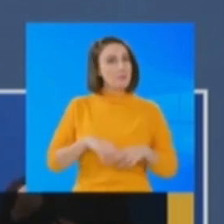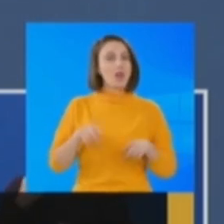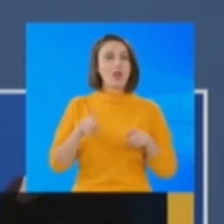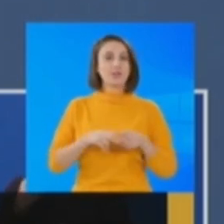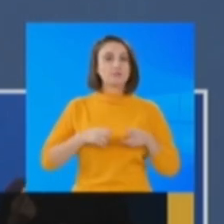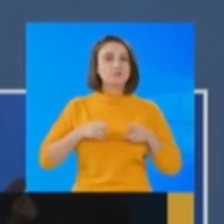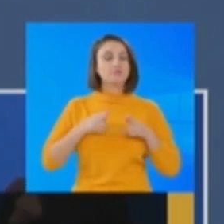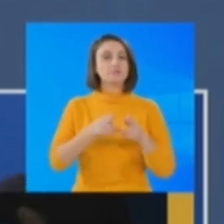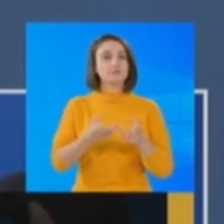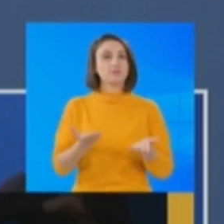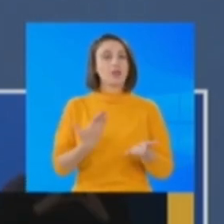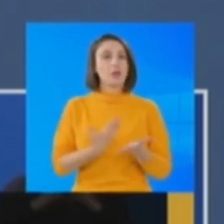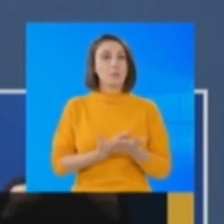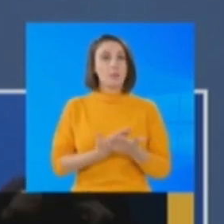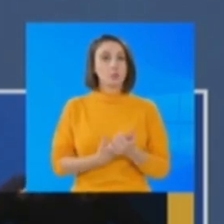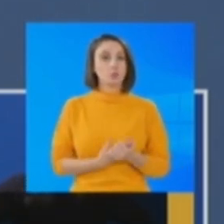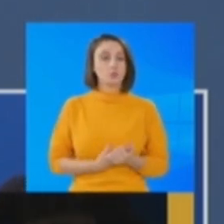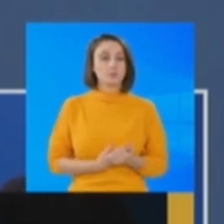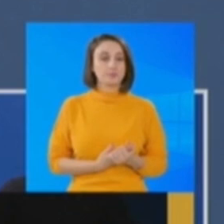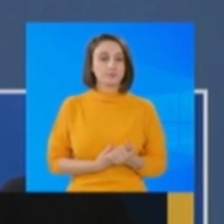că rămânem pe traiectoria